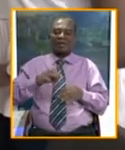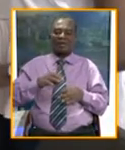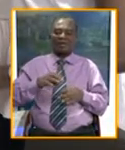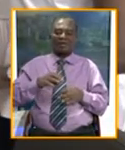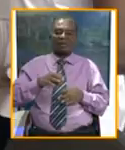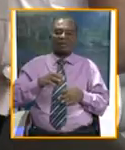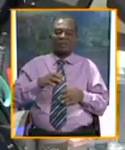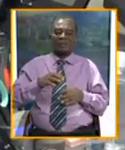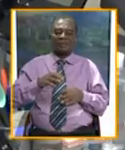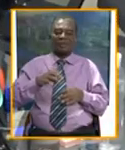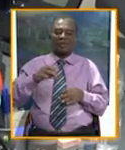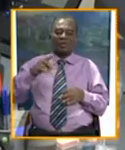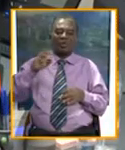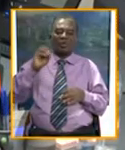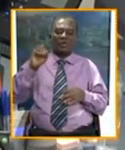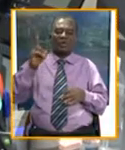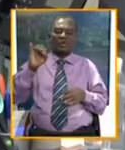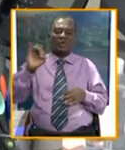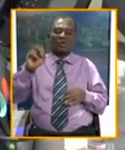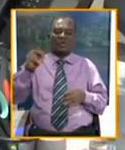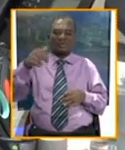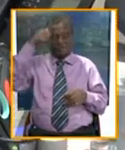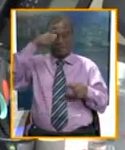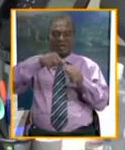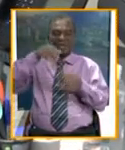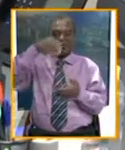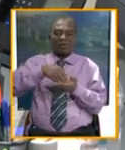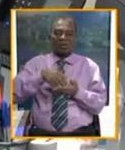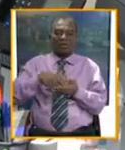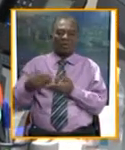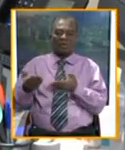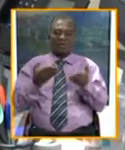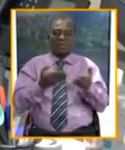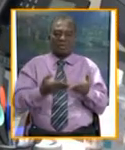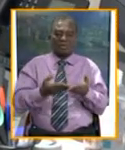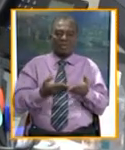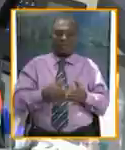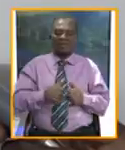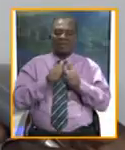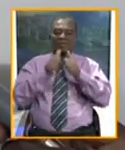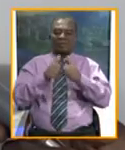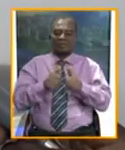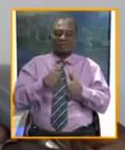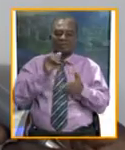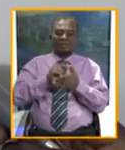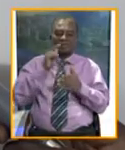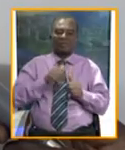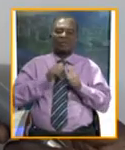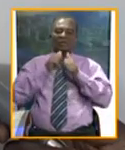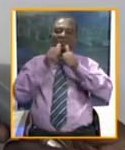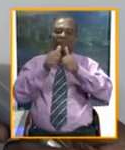vainqueur du prix d'excellence du meilleur élu local, se souvient encore de l'apport de ce prix, initié par Ahmed Bakayoko. C'est un